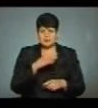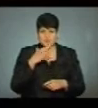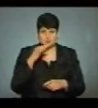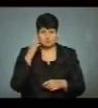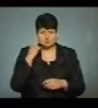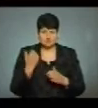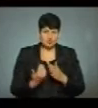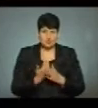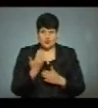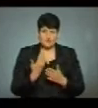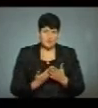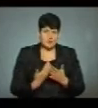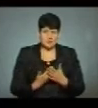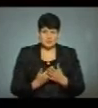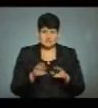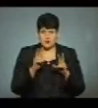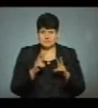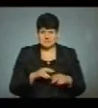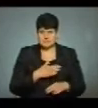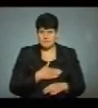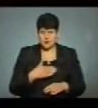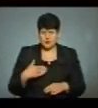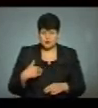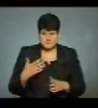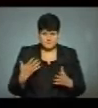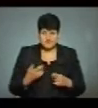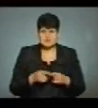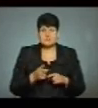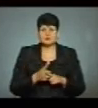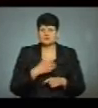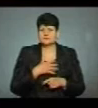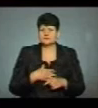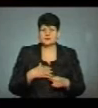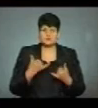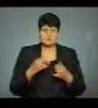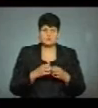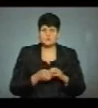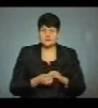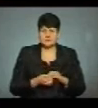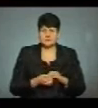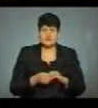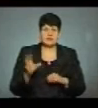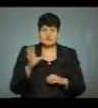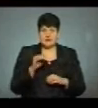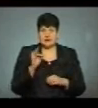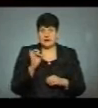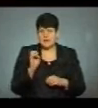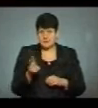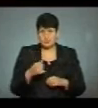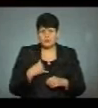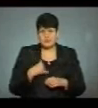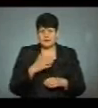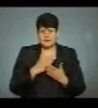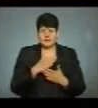нового. Наприклад, це обстеження молочної залози, тому що це зараз дуже актуальна проблема. І взагалі раку. В мене дуже